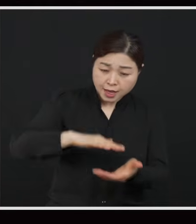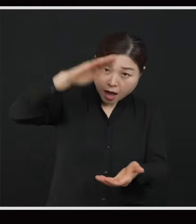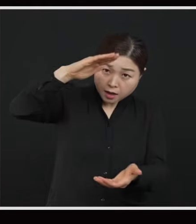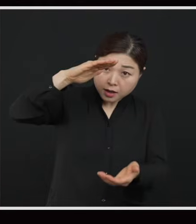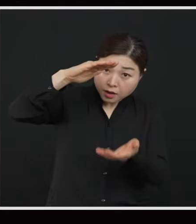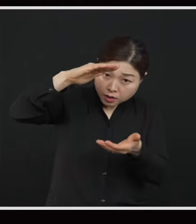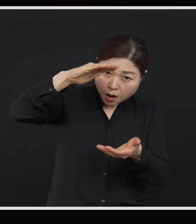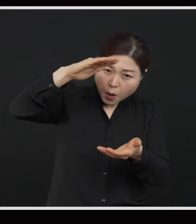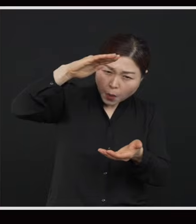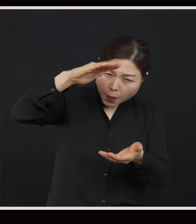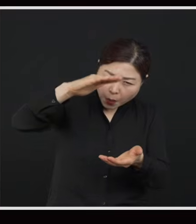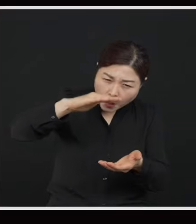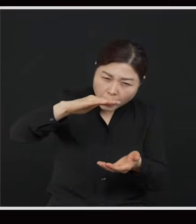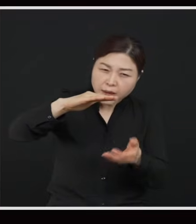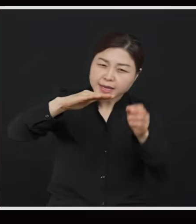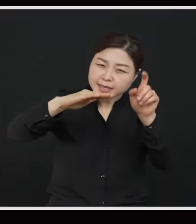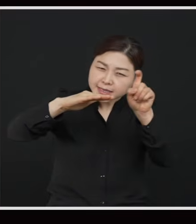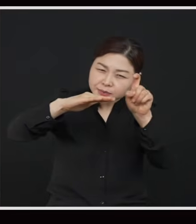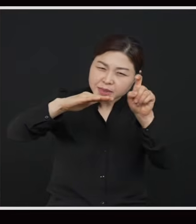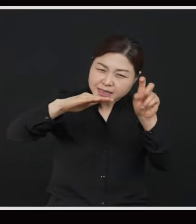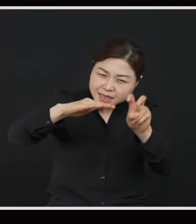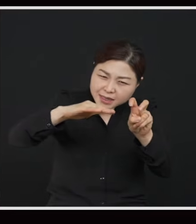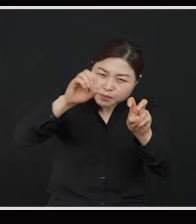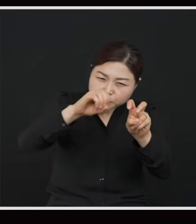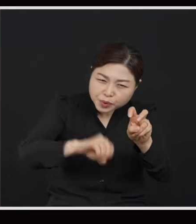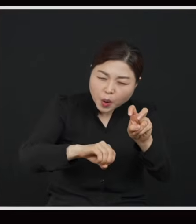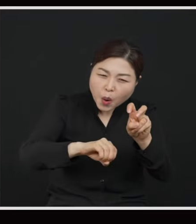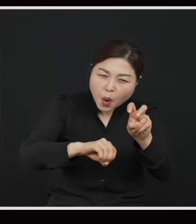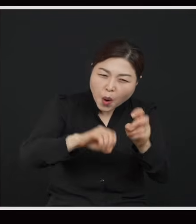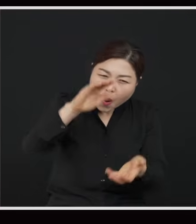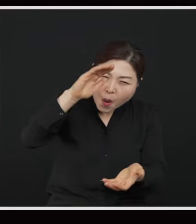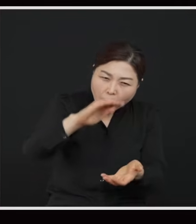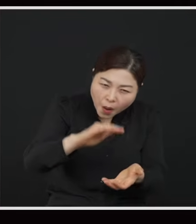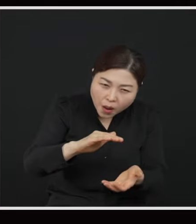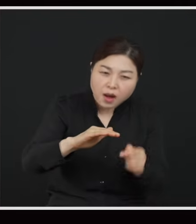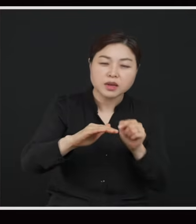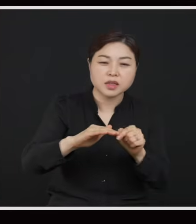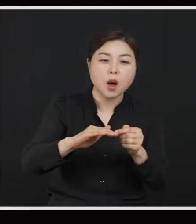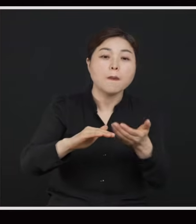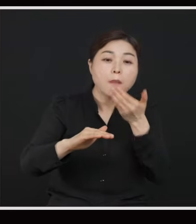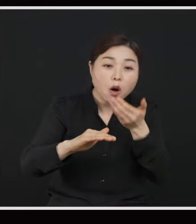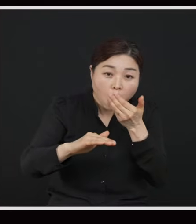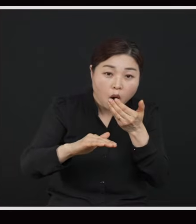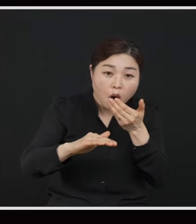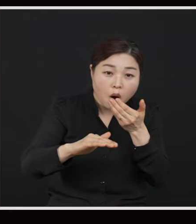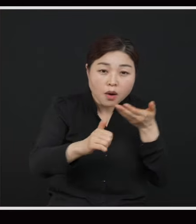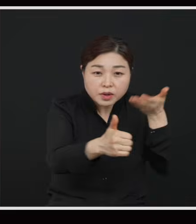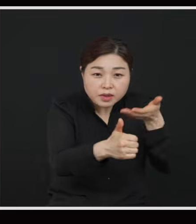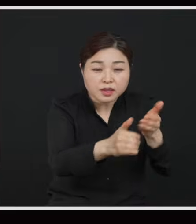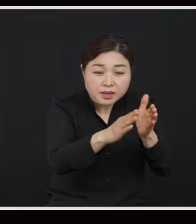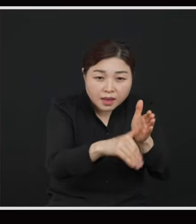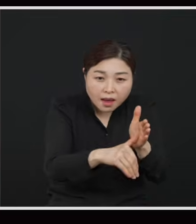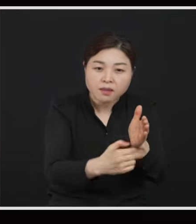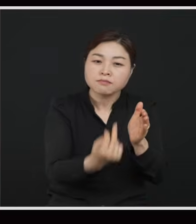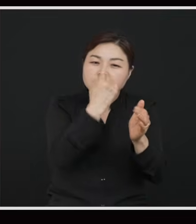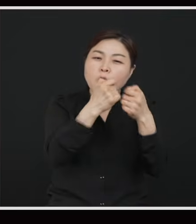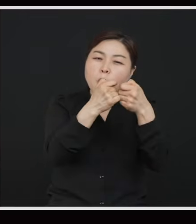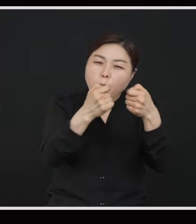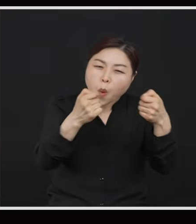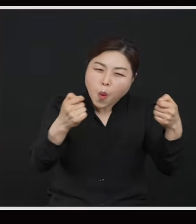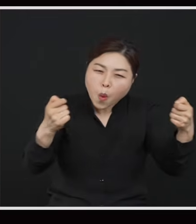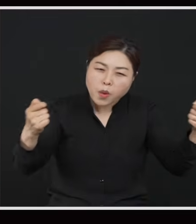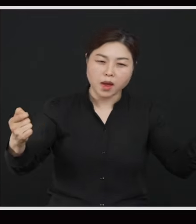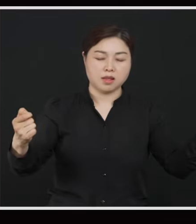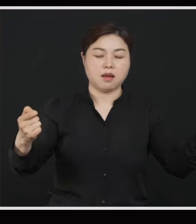한 10%에서 20% 정도 적게 먹였을 때 10%에서 30% 적게 먹였을 때